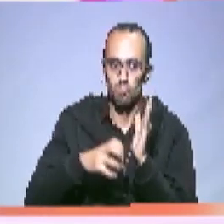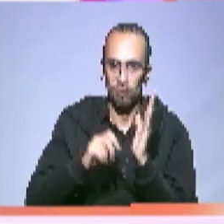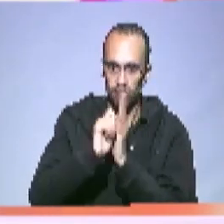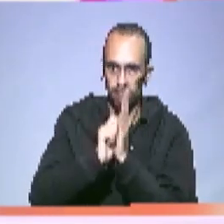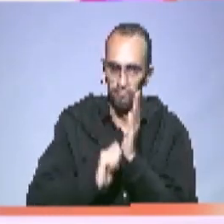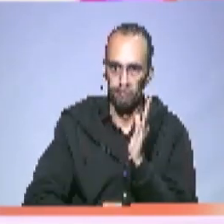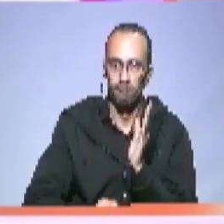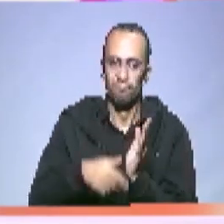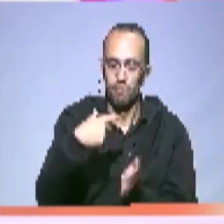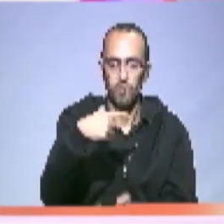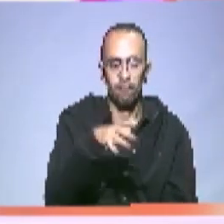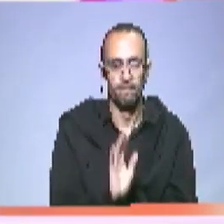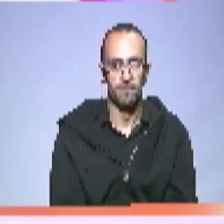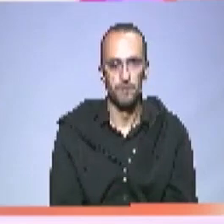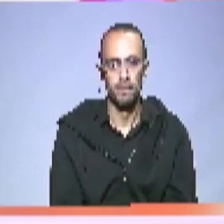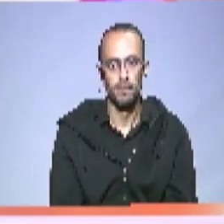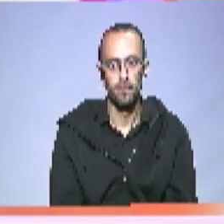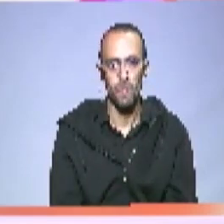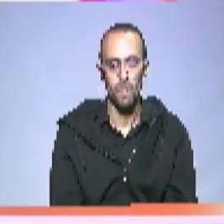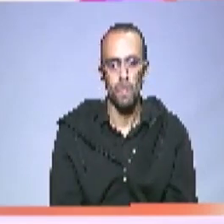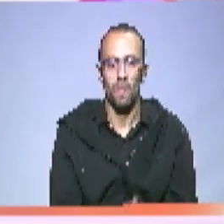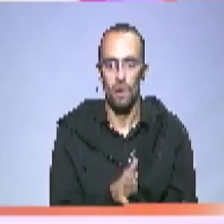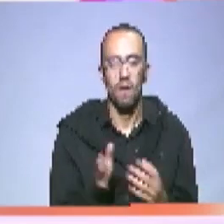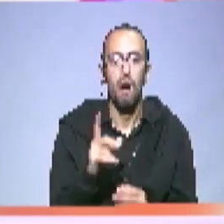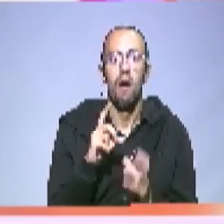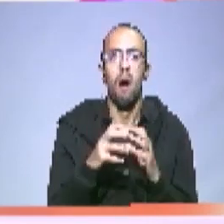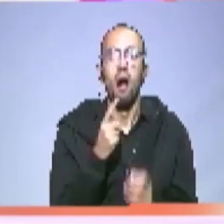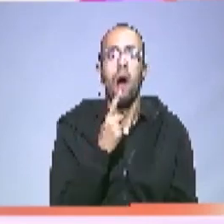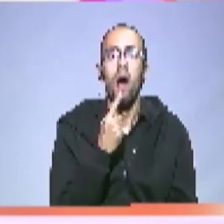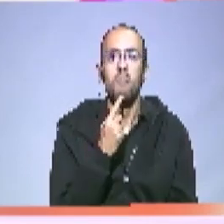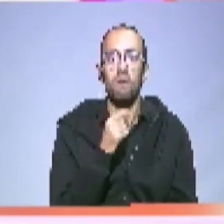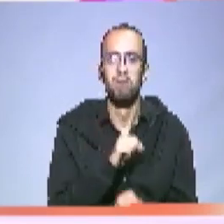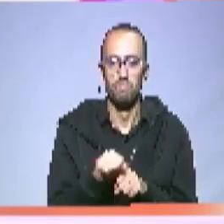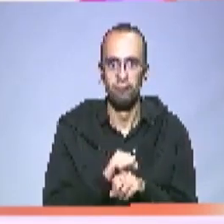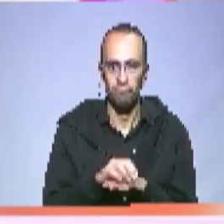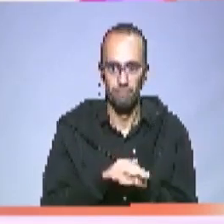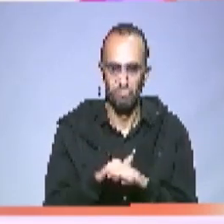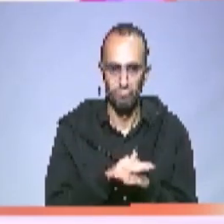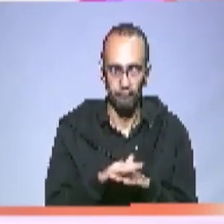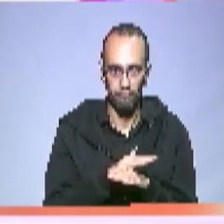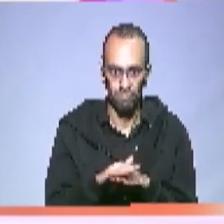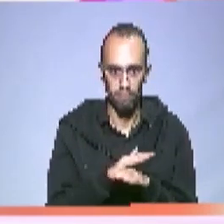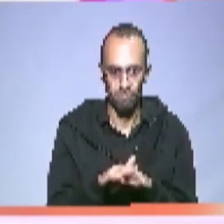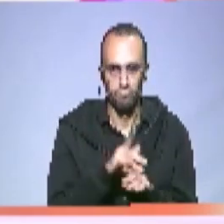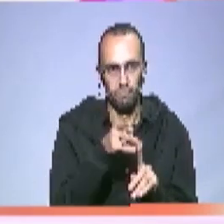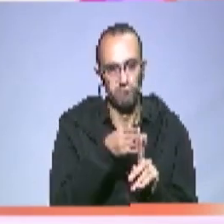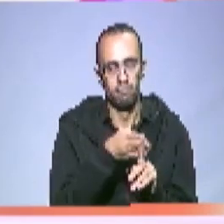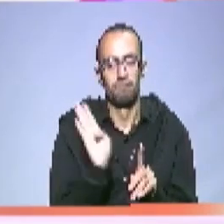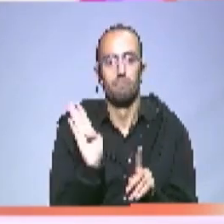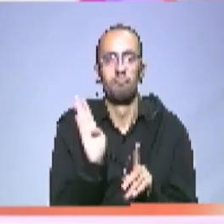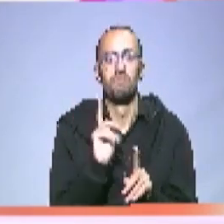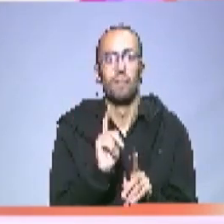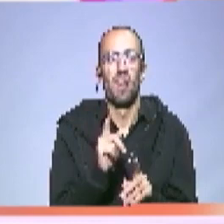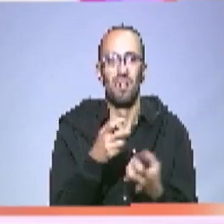ازاي. تمام، هناخد معانا بنجرايه صغيره كده مبشوره، هنغير الاتجاهات خالص بتاعه